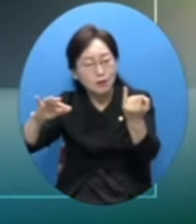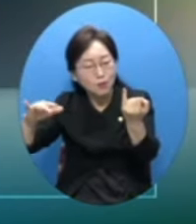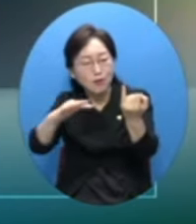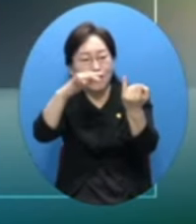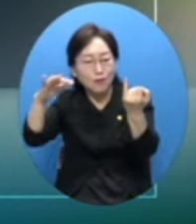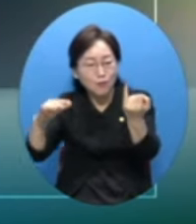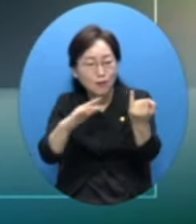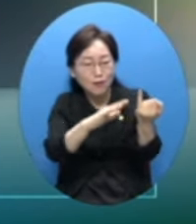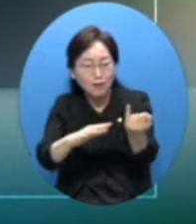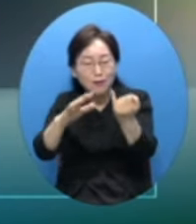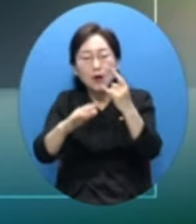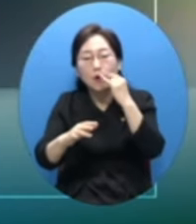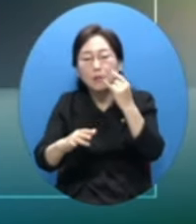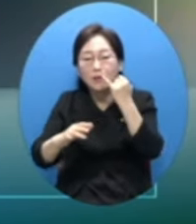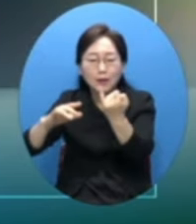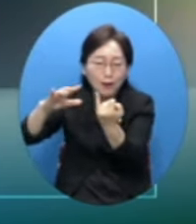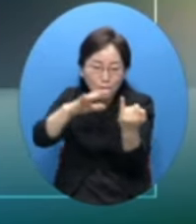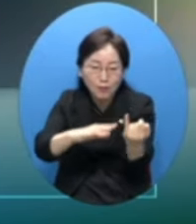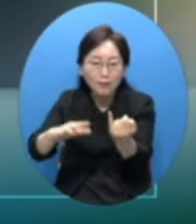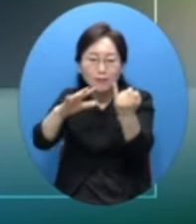마마 미나로 불려졌습니다.